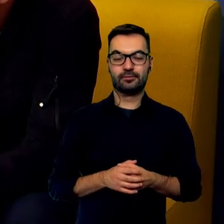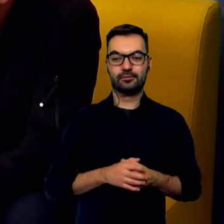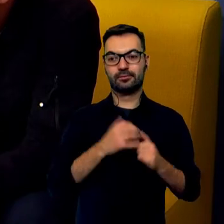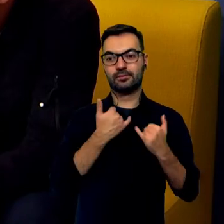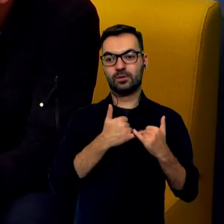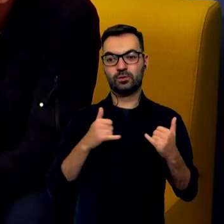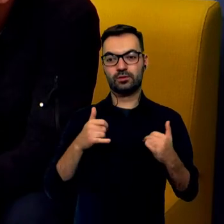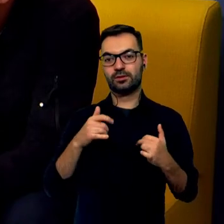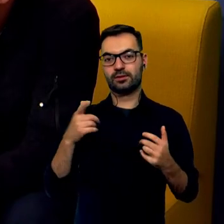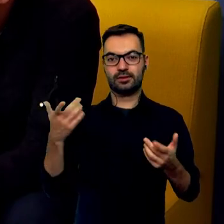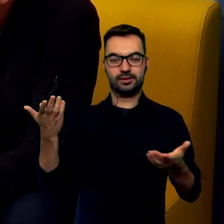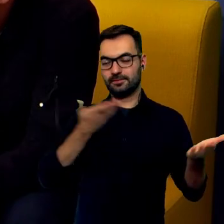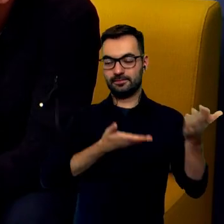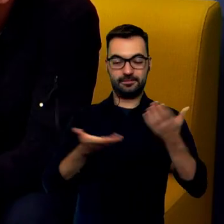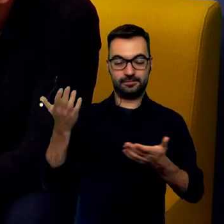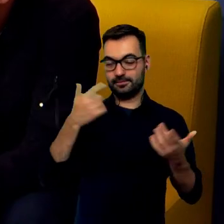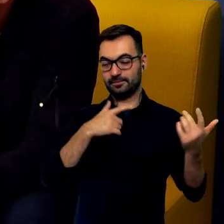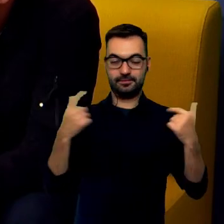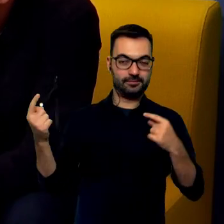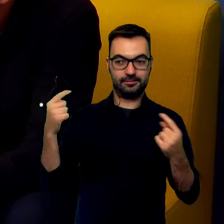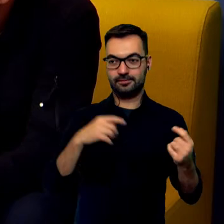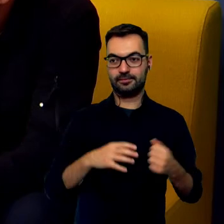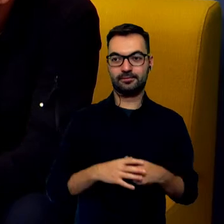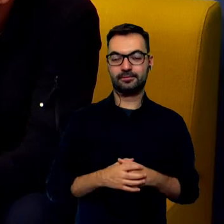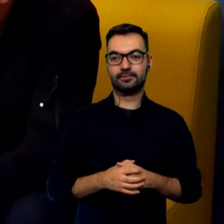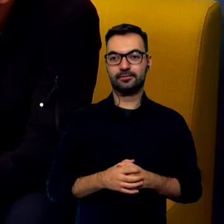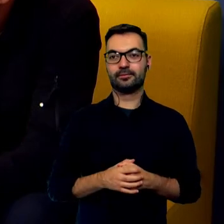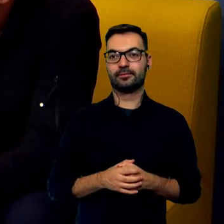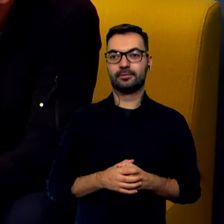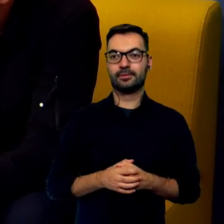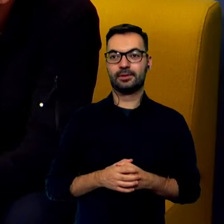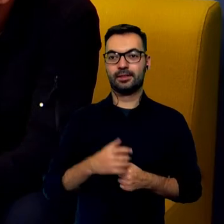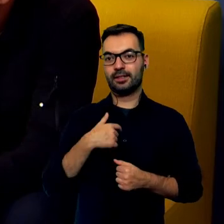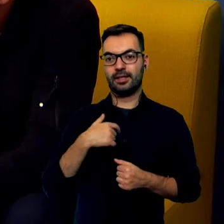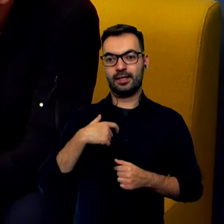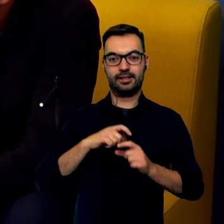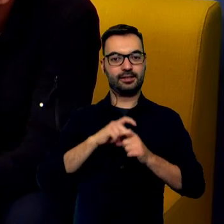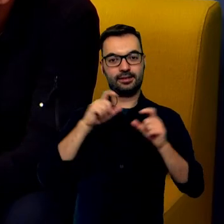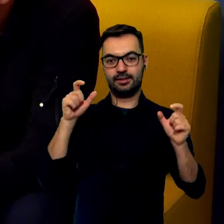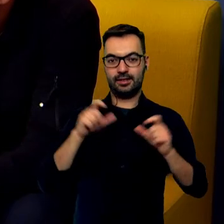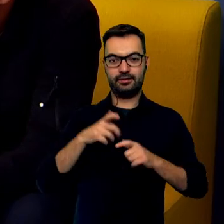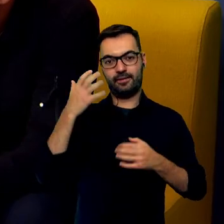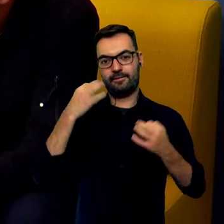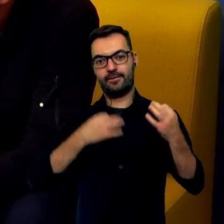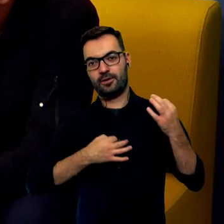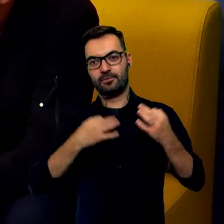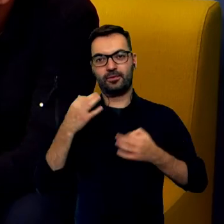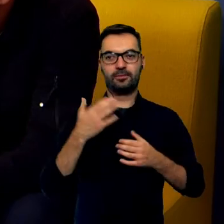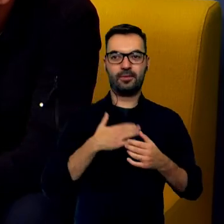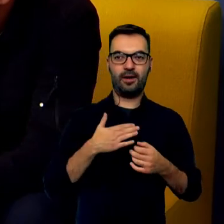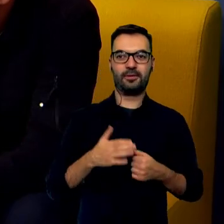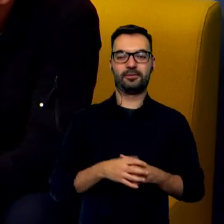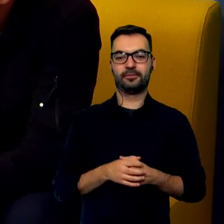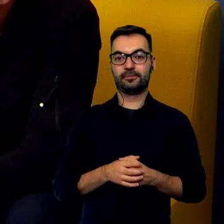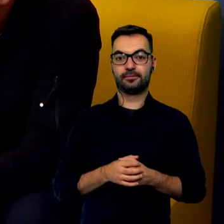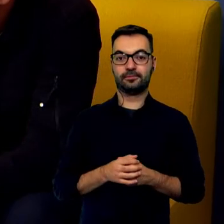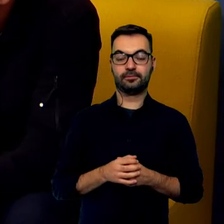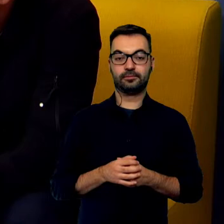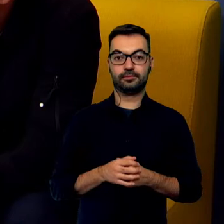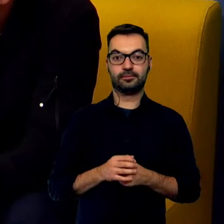z różnych stron one przychodziły i ja właściwie miałem cały czas wątpliwości.